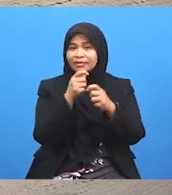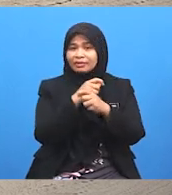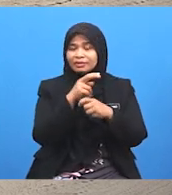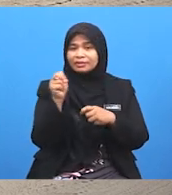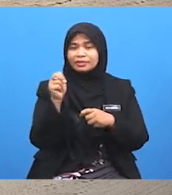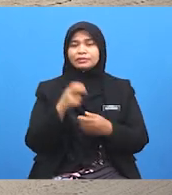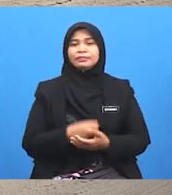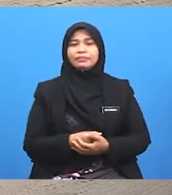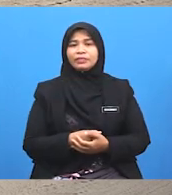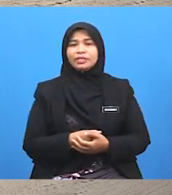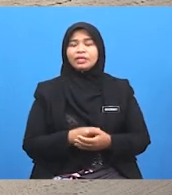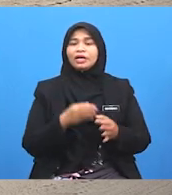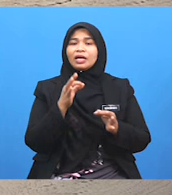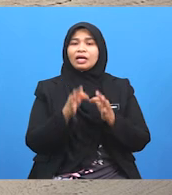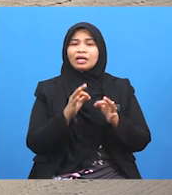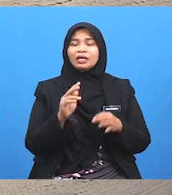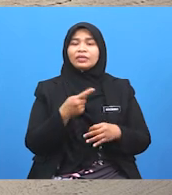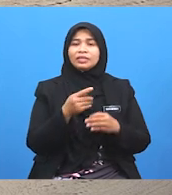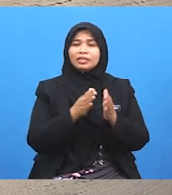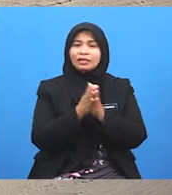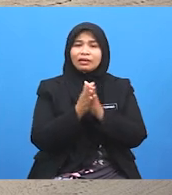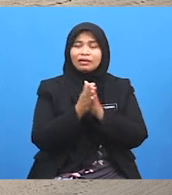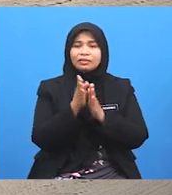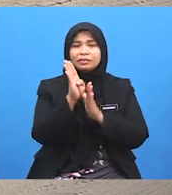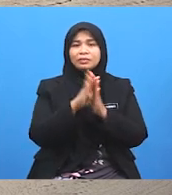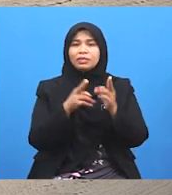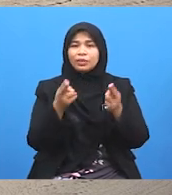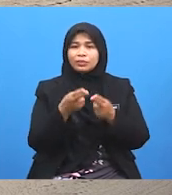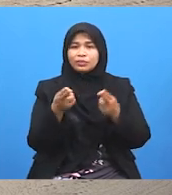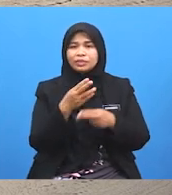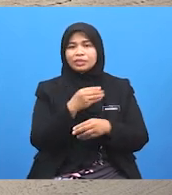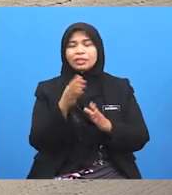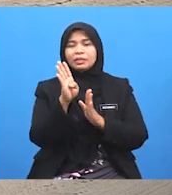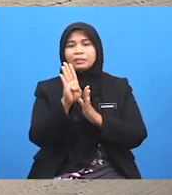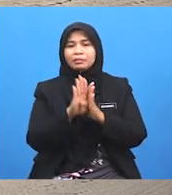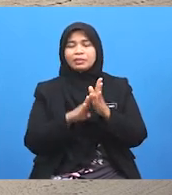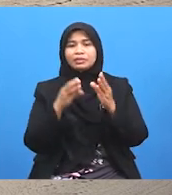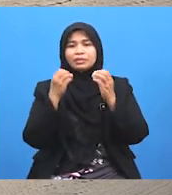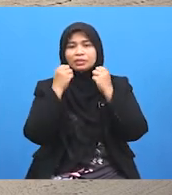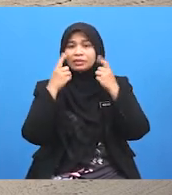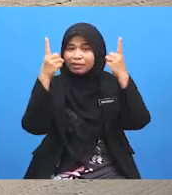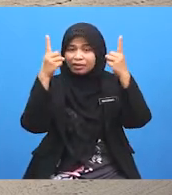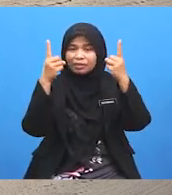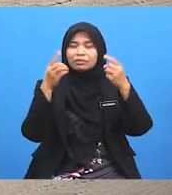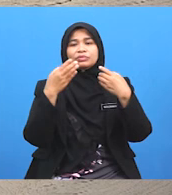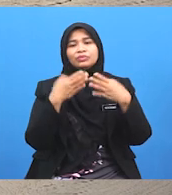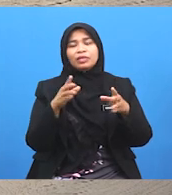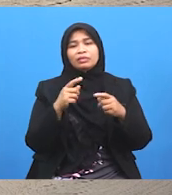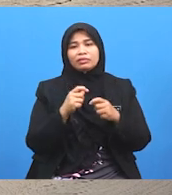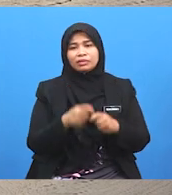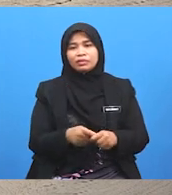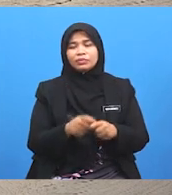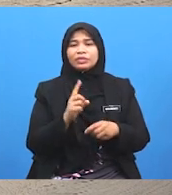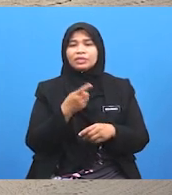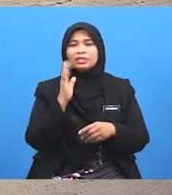kita rajin berusaha dan berdedikasi demi mencapai kejayaan, sudah pastinya